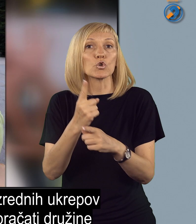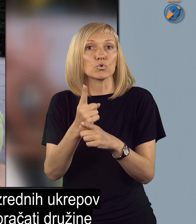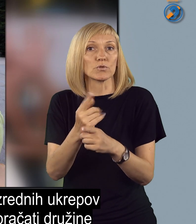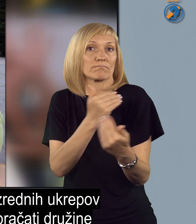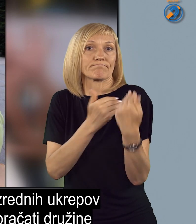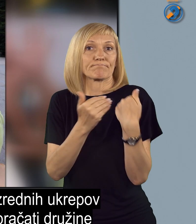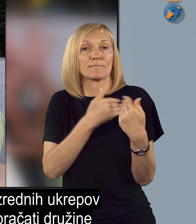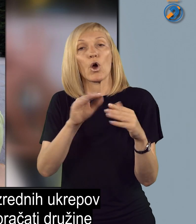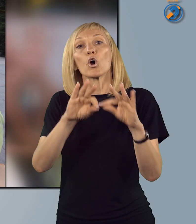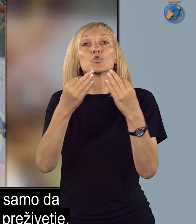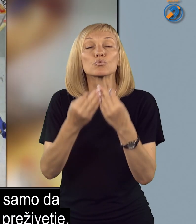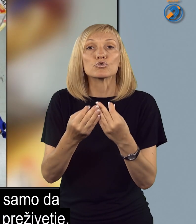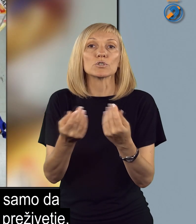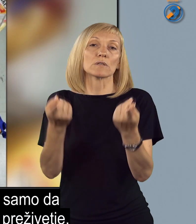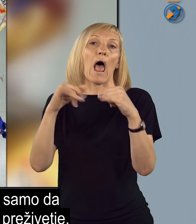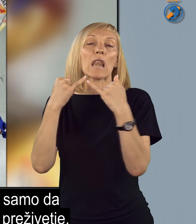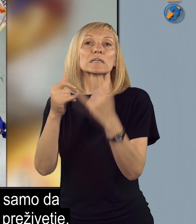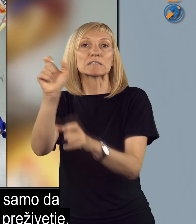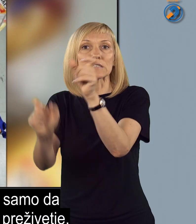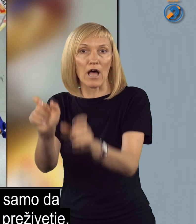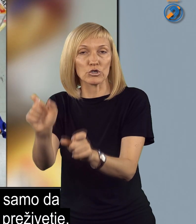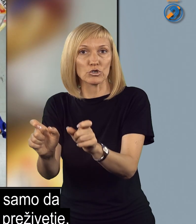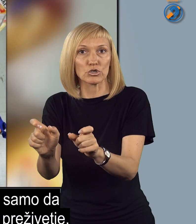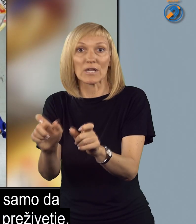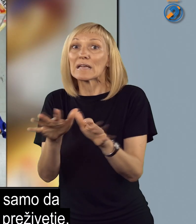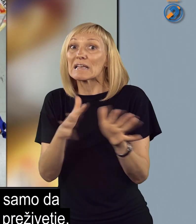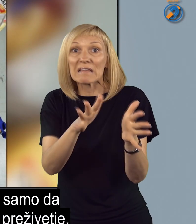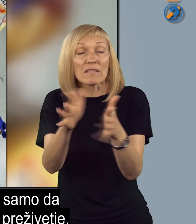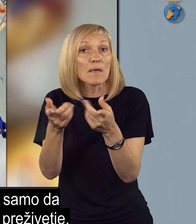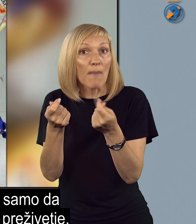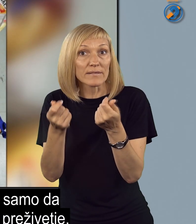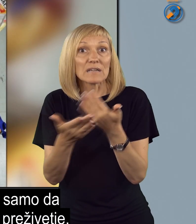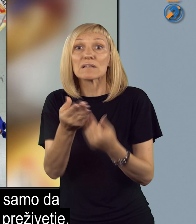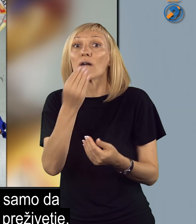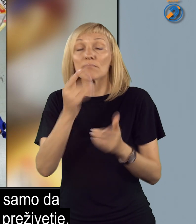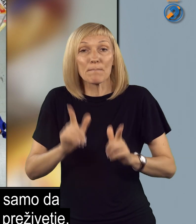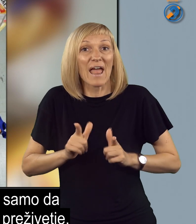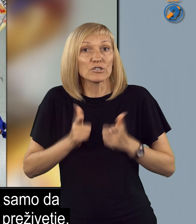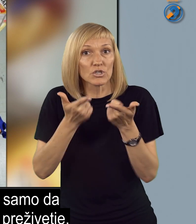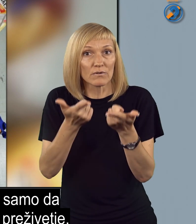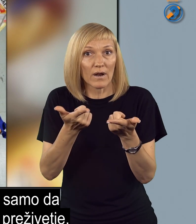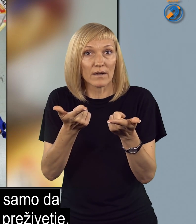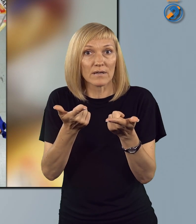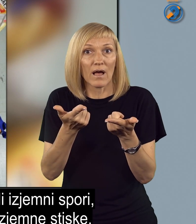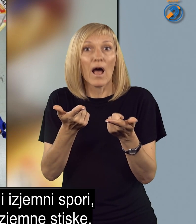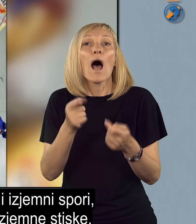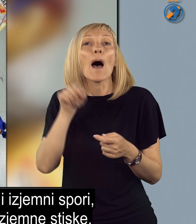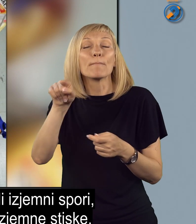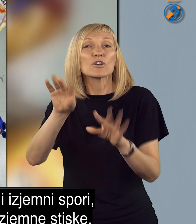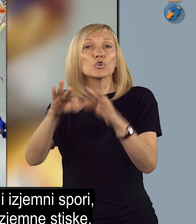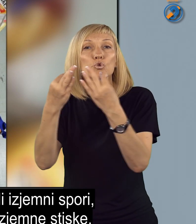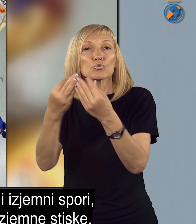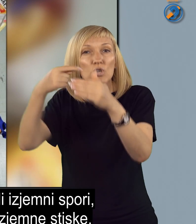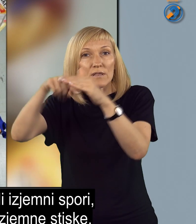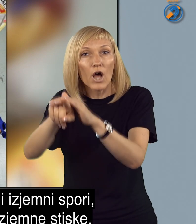nas obračati družine ali pa starši, ki ne samo, da nimajo sredstev za preživetje, znotraj njih so